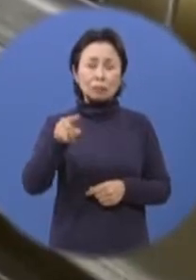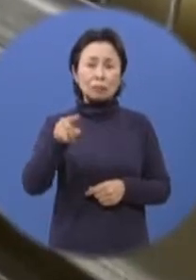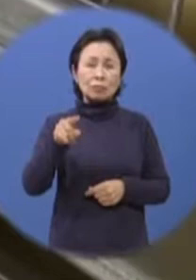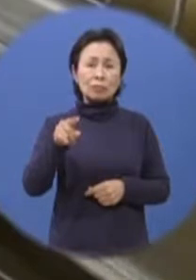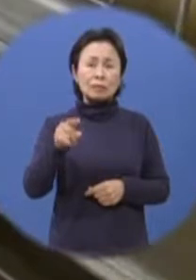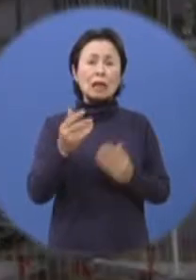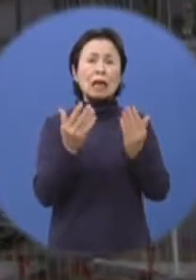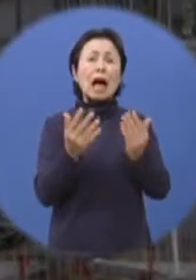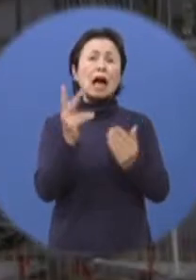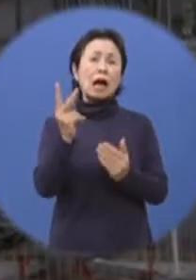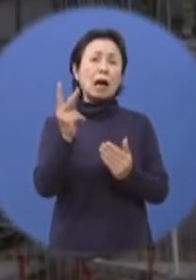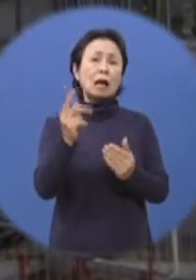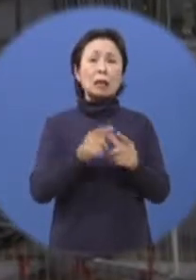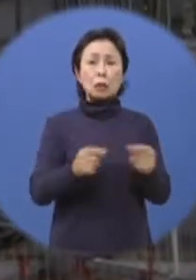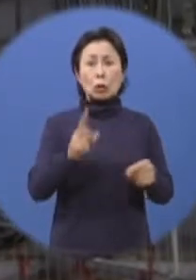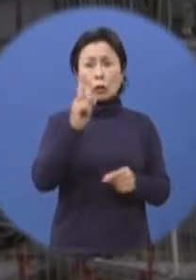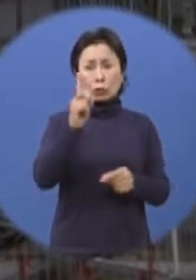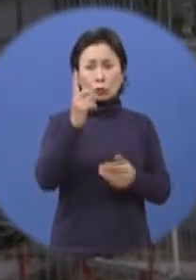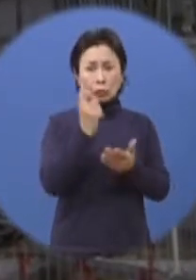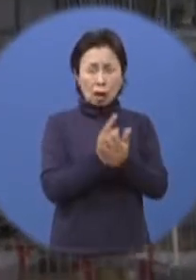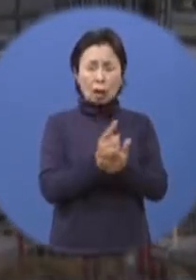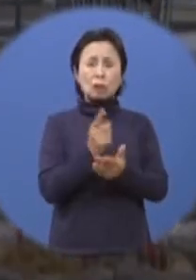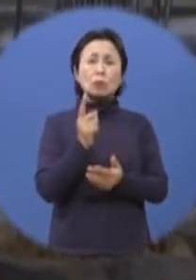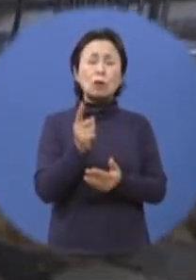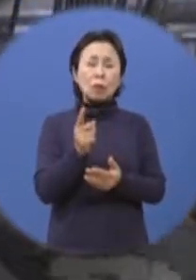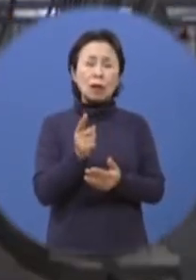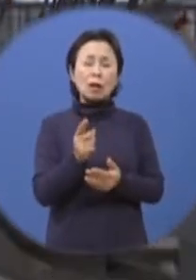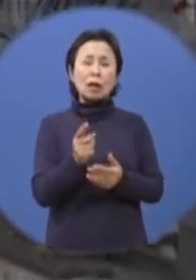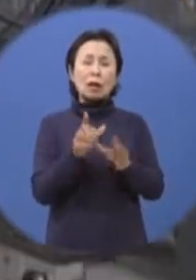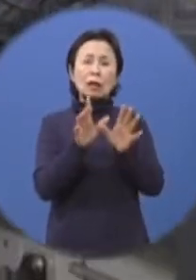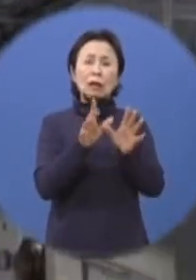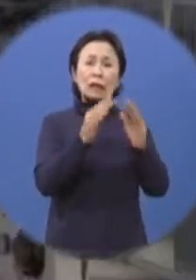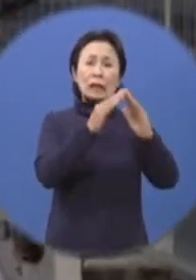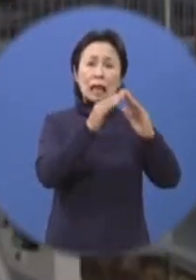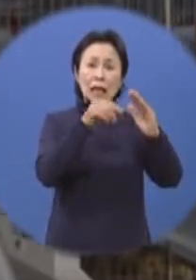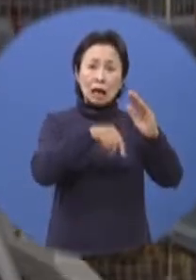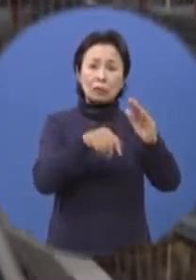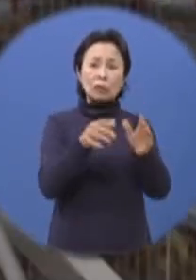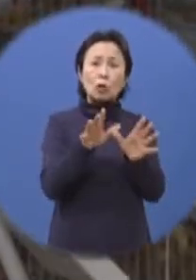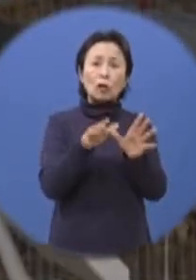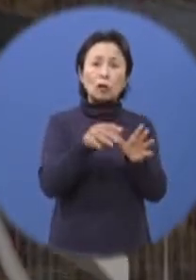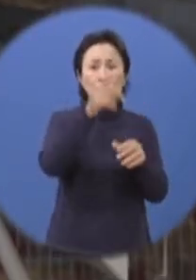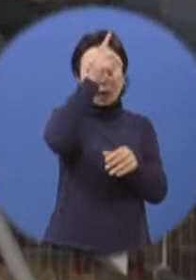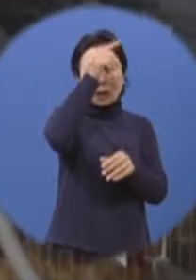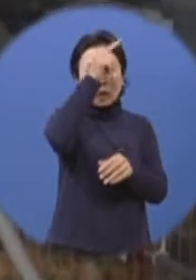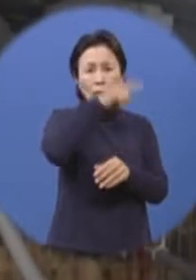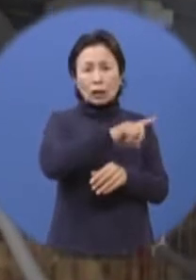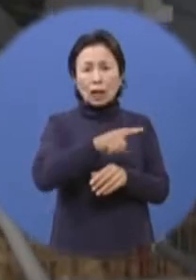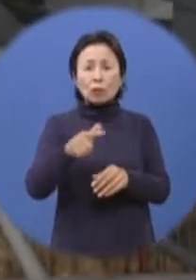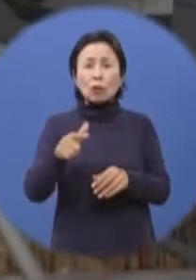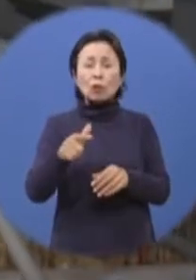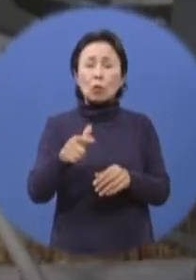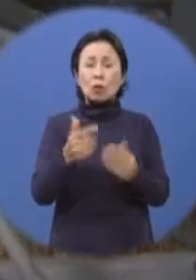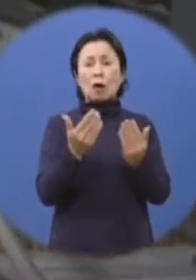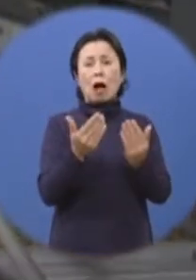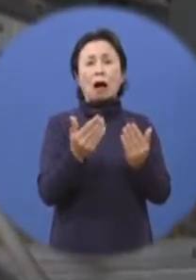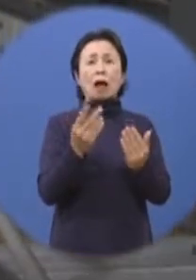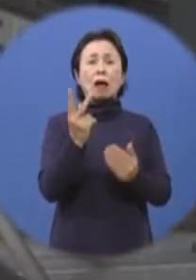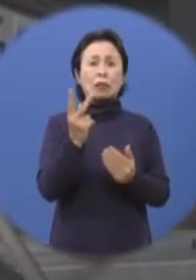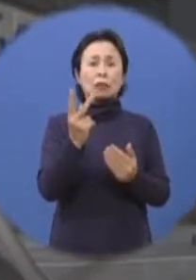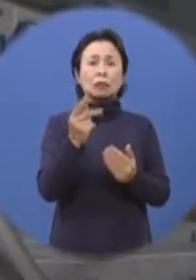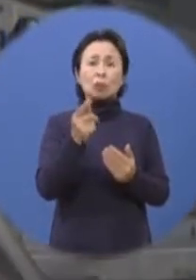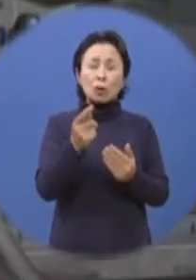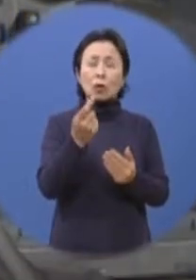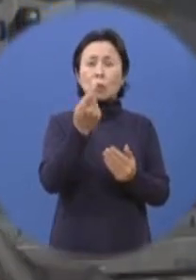個知らない作れそうですか僕の廃炉で中出張費霊夢だったけども別途の岩田の勉強という形でビールだよいったんです